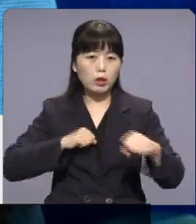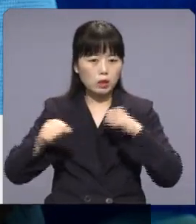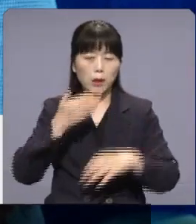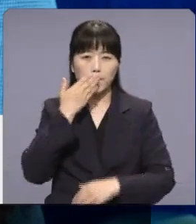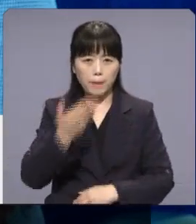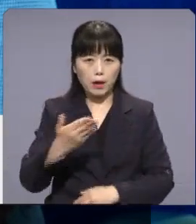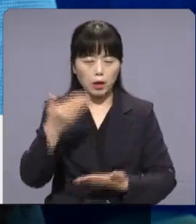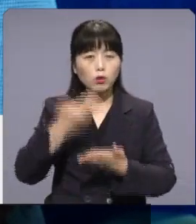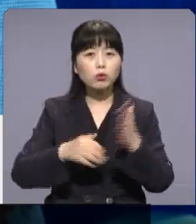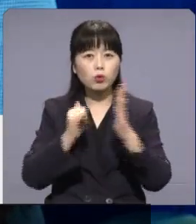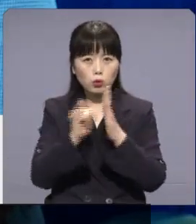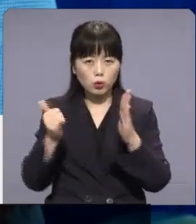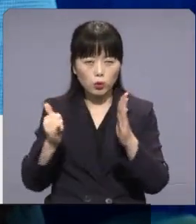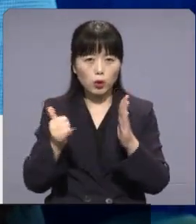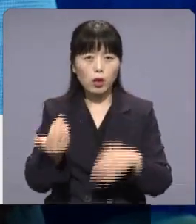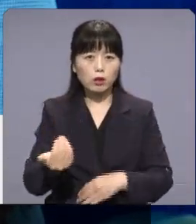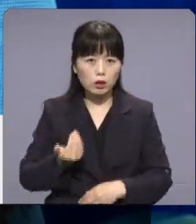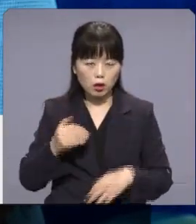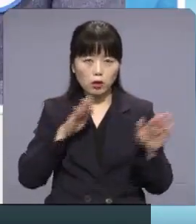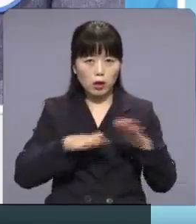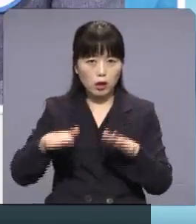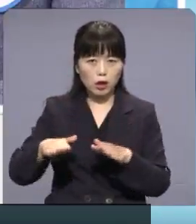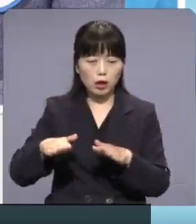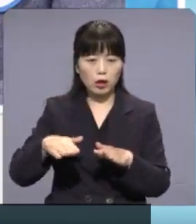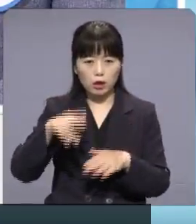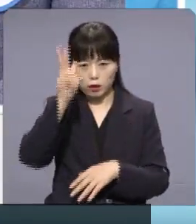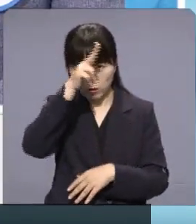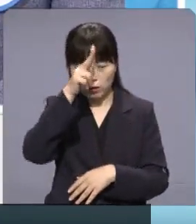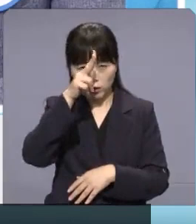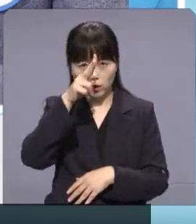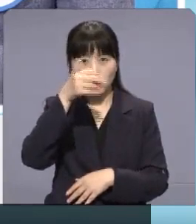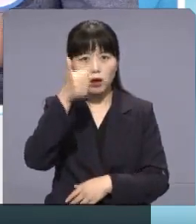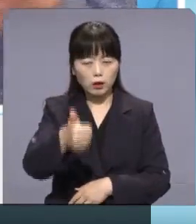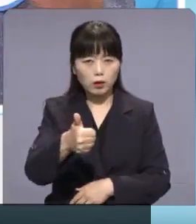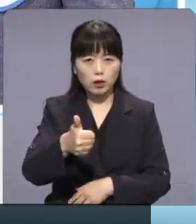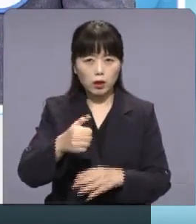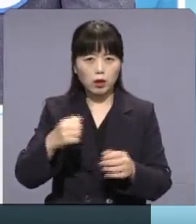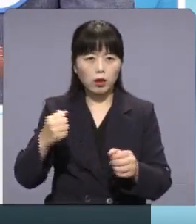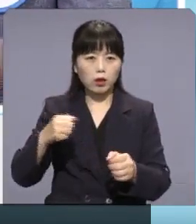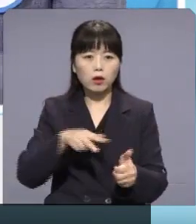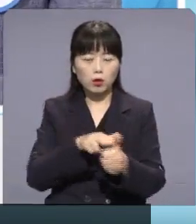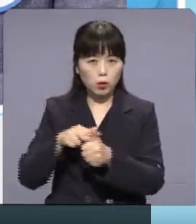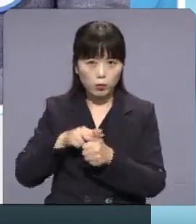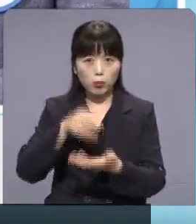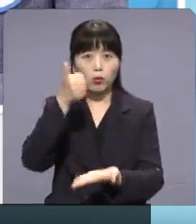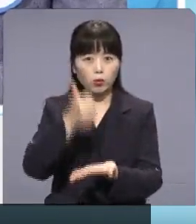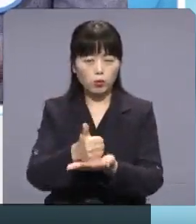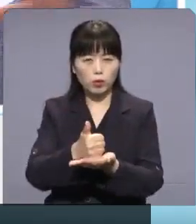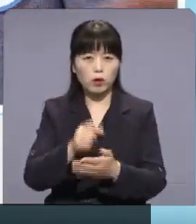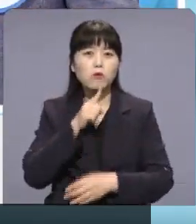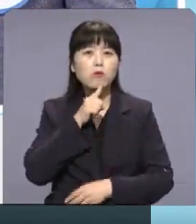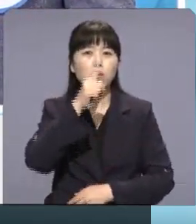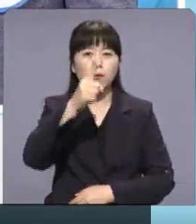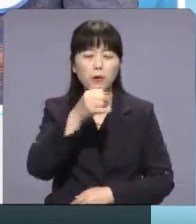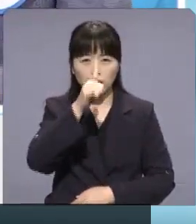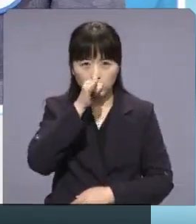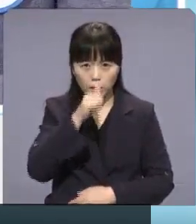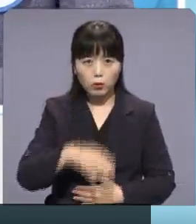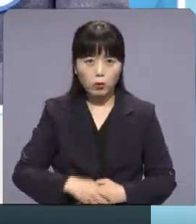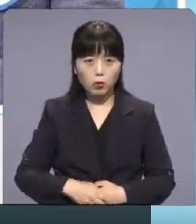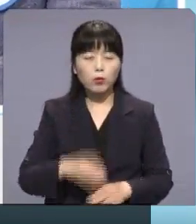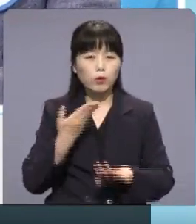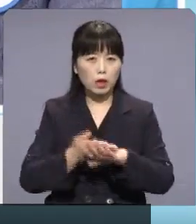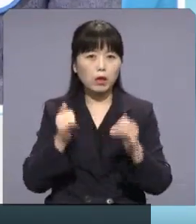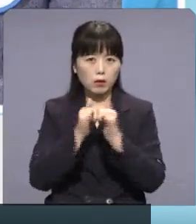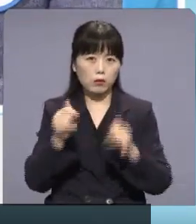왜냐하면 유족들이 전 뭐 해양경찰청장이라든지 정보국장을 다시 이제 고발한 부분이 있거든요. 네. 그 이전에 다른 분들도 고발이